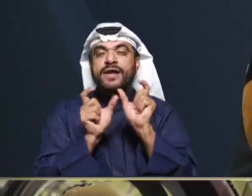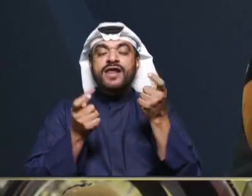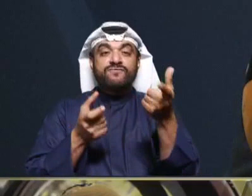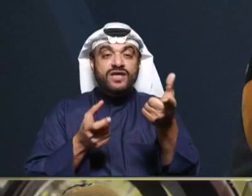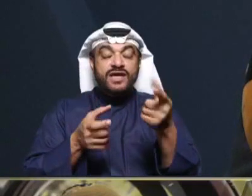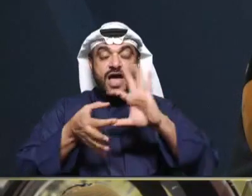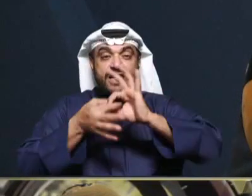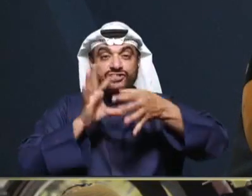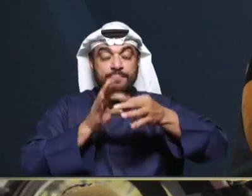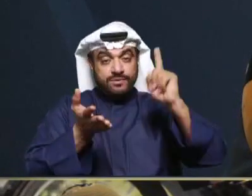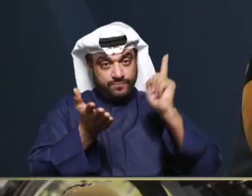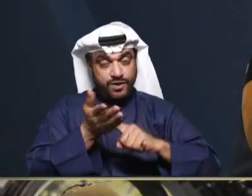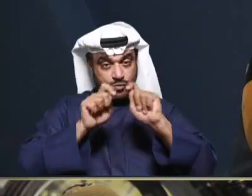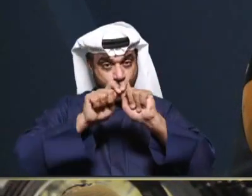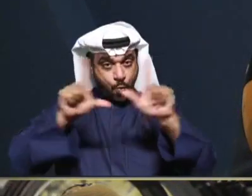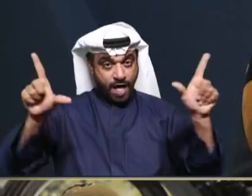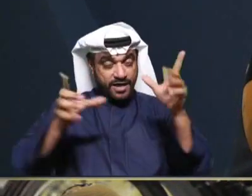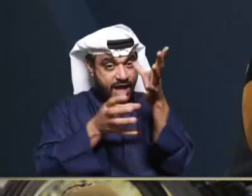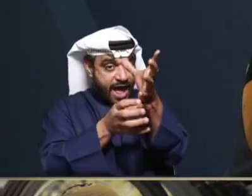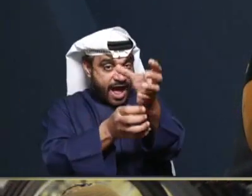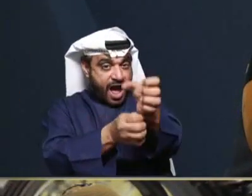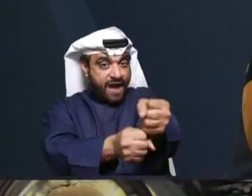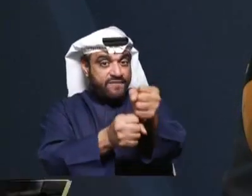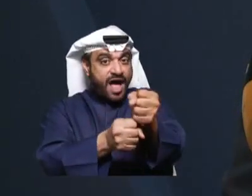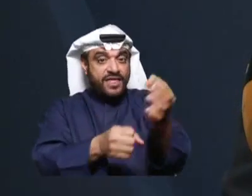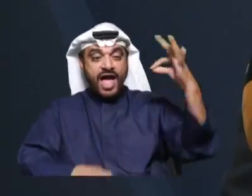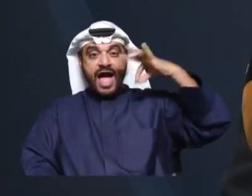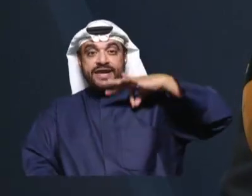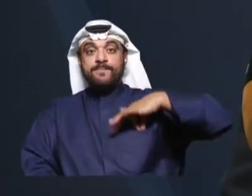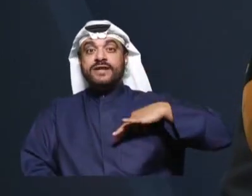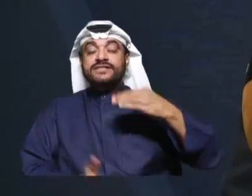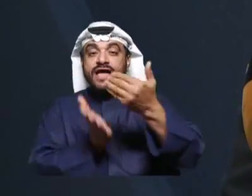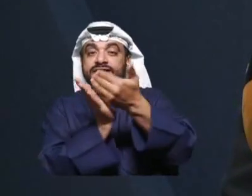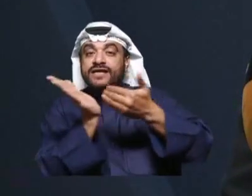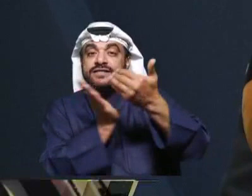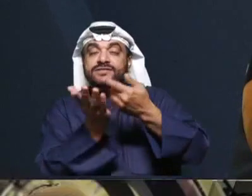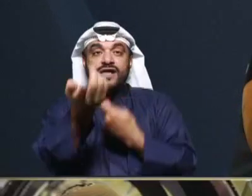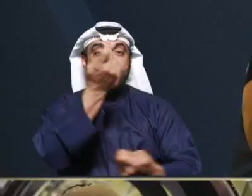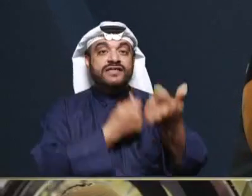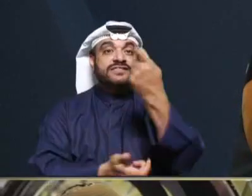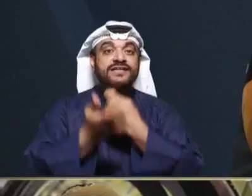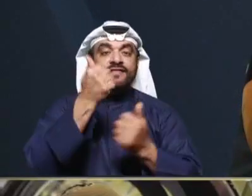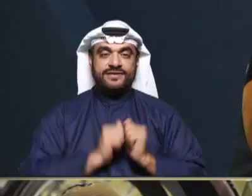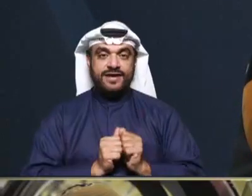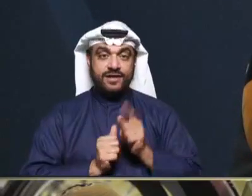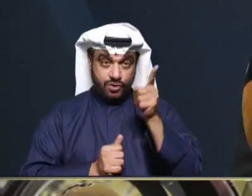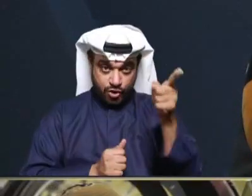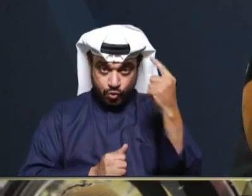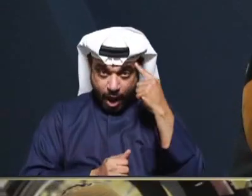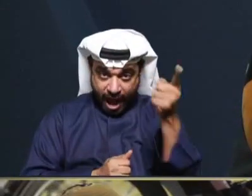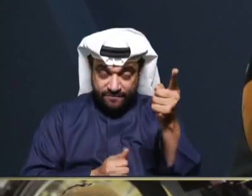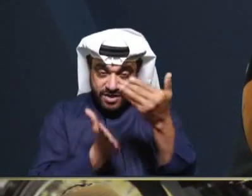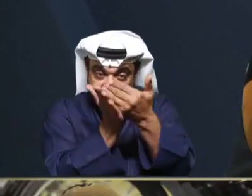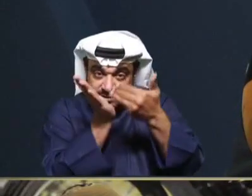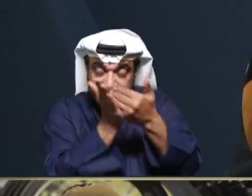وبشكله الحقيقي، وهو الحفاظ على المصلحة الاقتصادية ومصلحة عمالنا، لأن بنمو الاقتصاد تكون